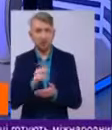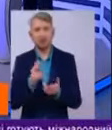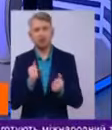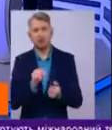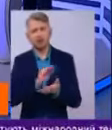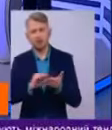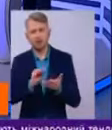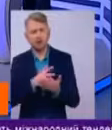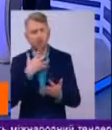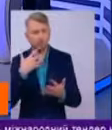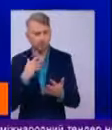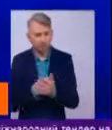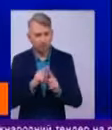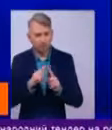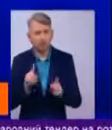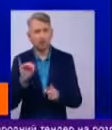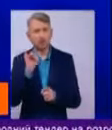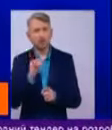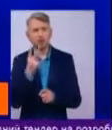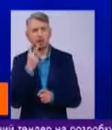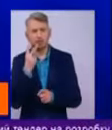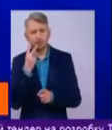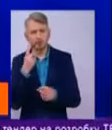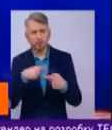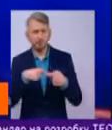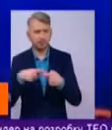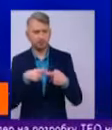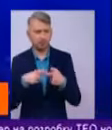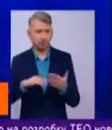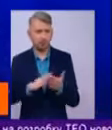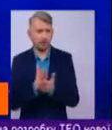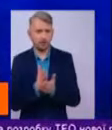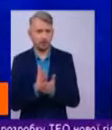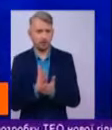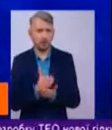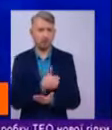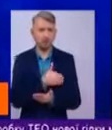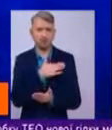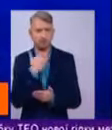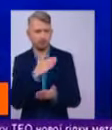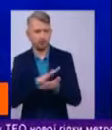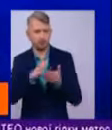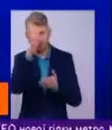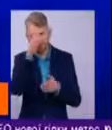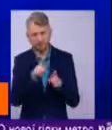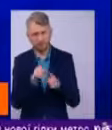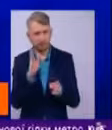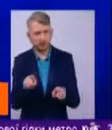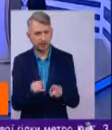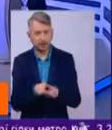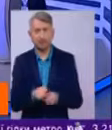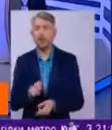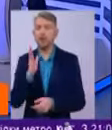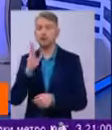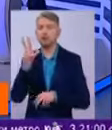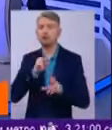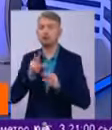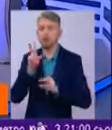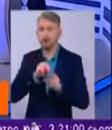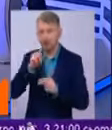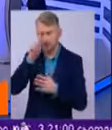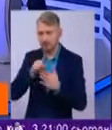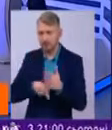бо історія завжди буде поруч із політикою, як би ми не хотіли чистої науки. Ну що ж, будемо сподіватися,